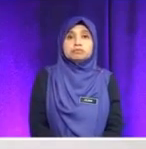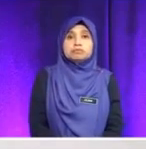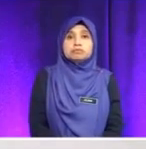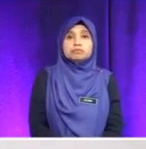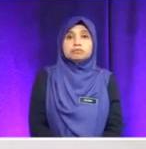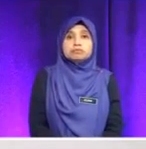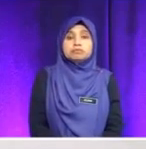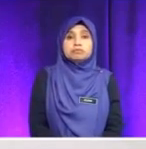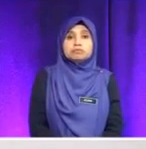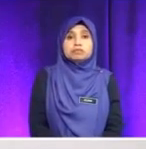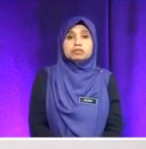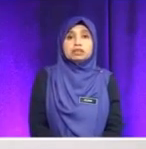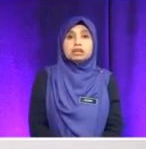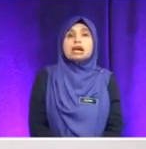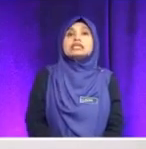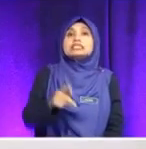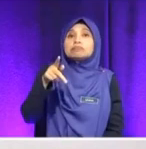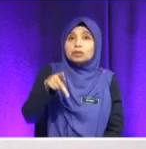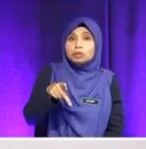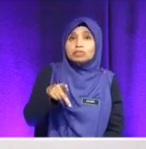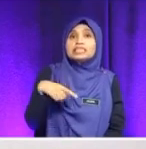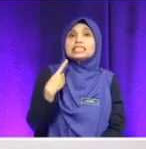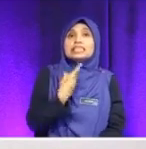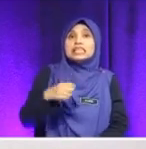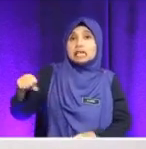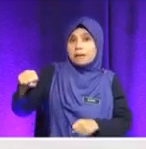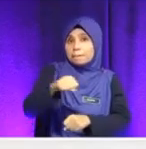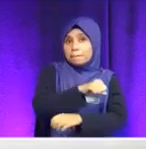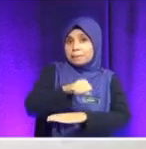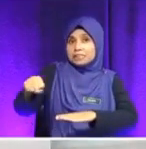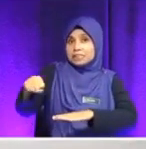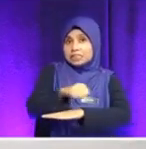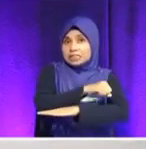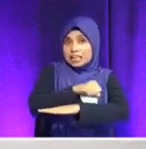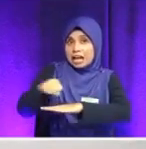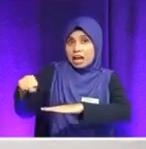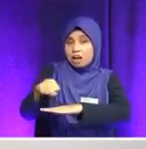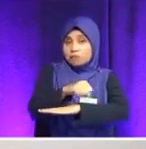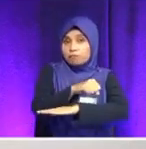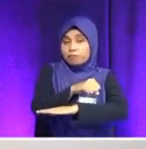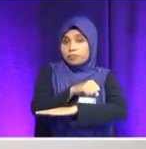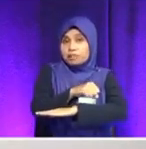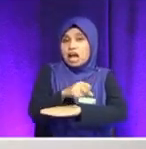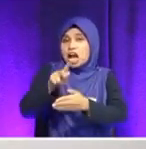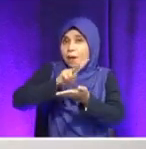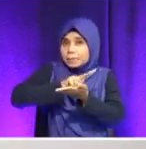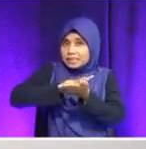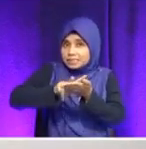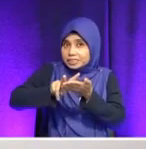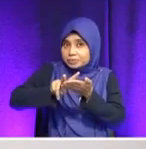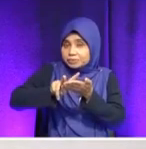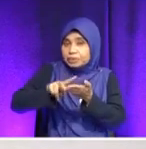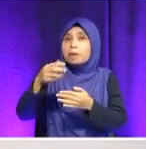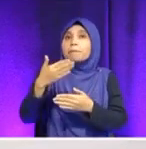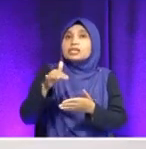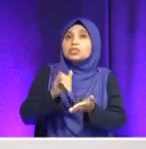Okey. Seharusnya, sepatutnya kita seterika dulu. Pastikan diseterika kemaslah. Okey,